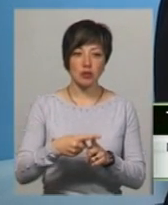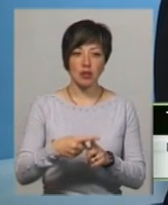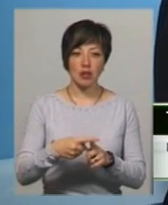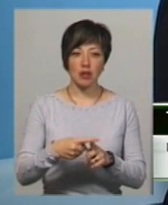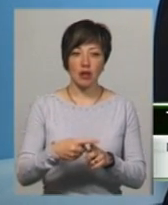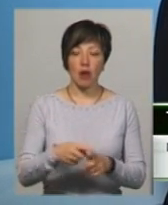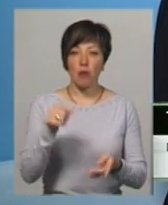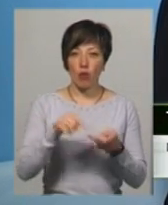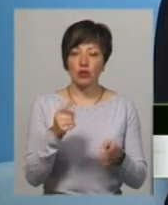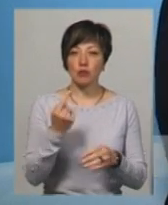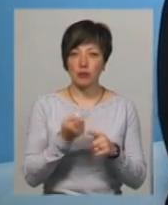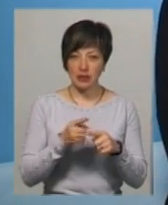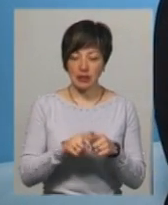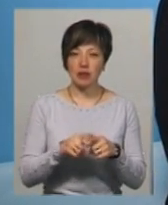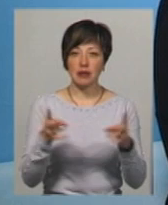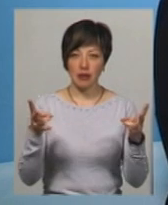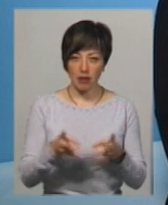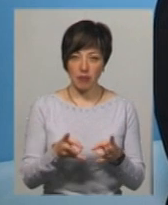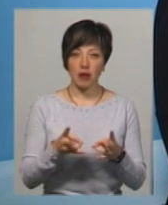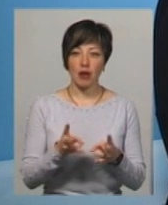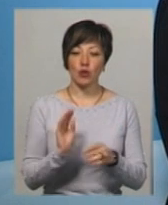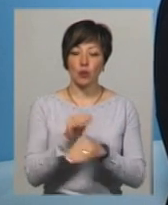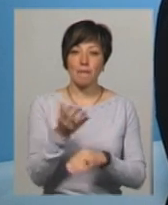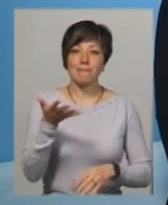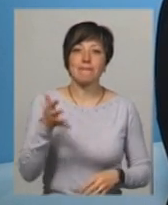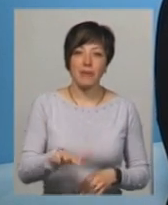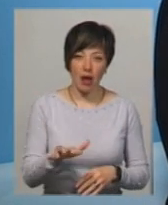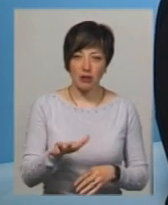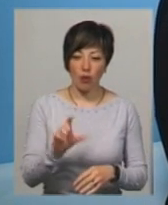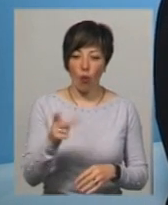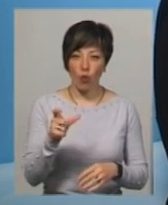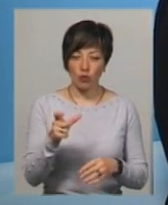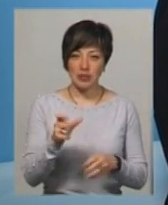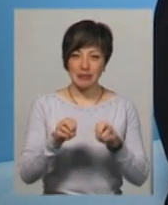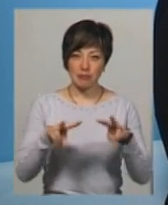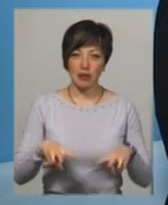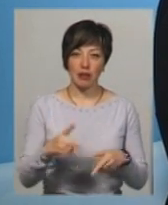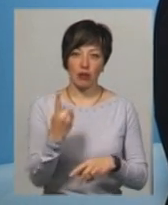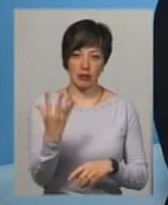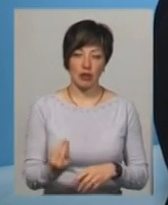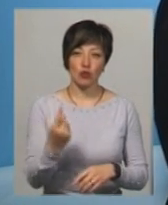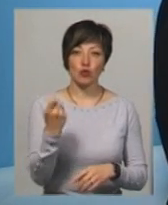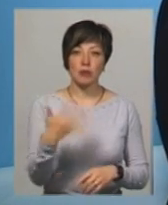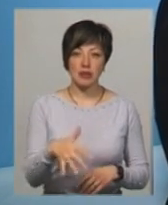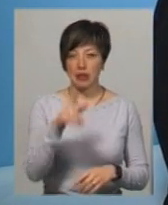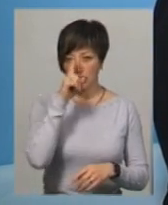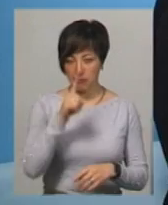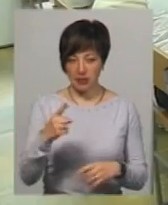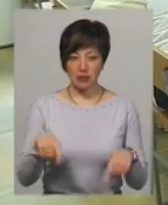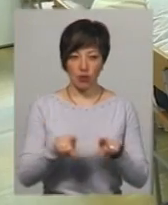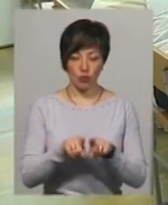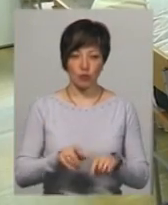проколювача необхідно, щоб пальчик проколювати, це теж, считайте, 5 голочок йде. На день. 150 голочок на місяць